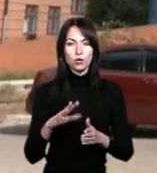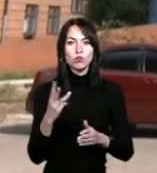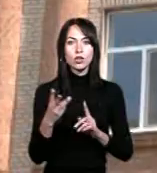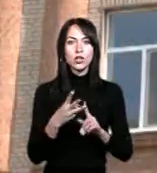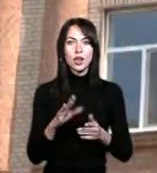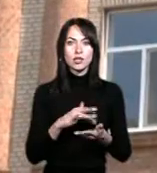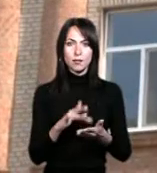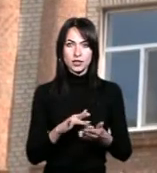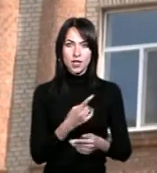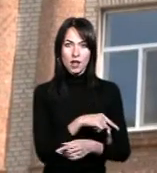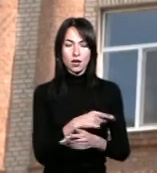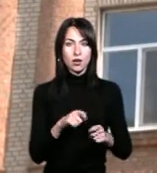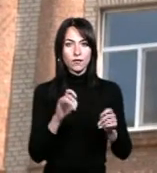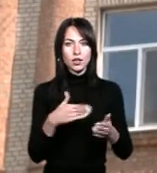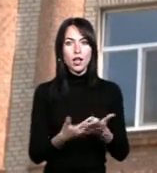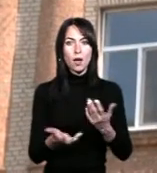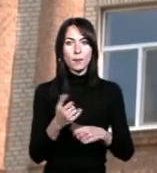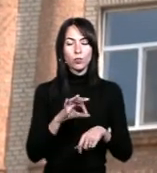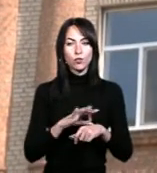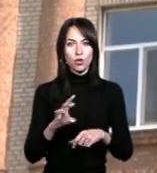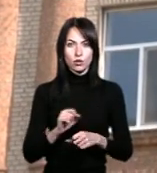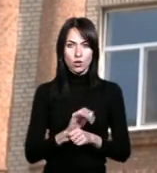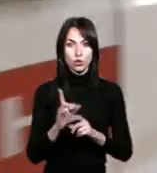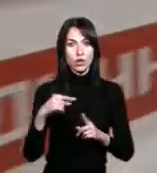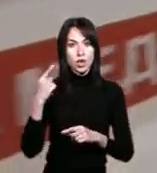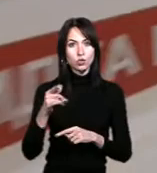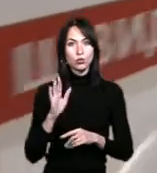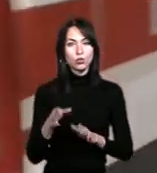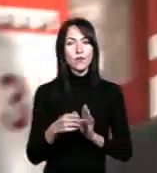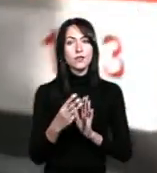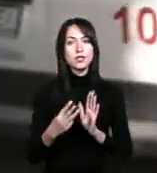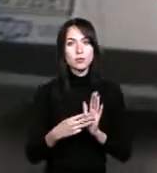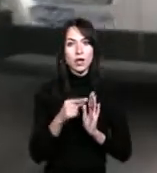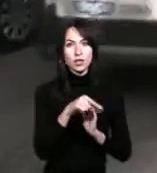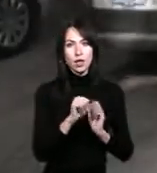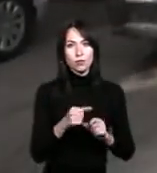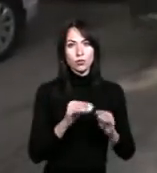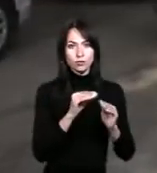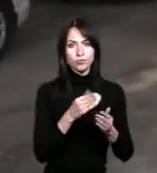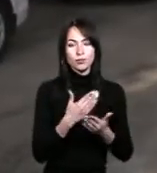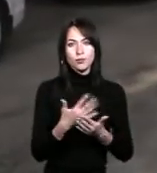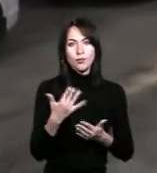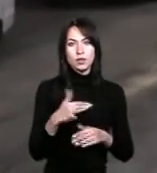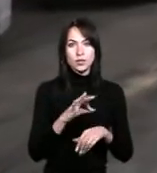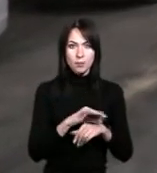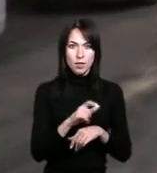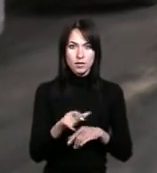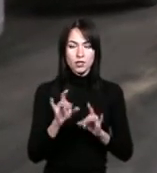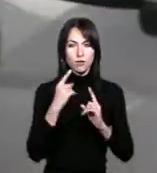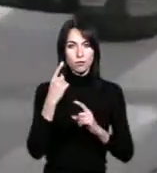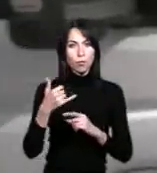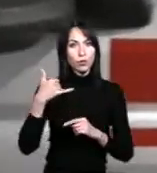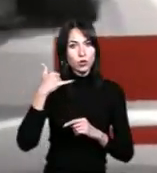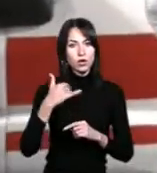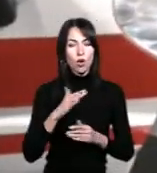міською лікарнею, яку відкрили для прийому хворих на коронавірус. Наступною буде 18-та. Там зможуть розмістити півсотні пацієнтів, повідомив Суспільному